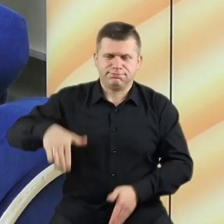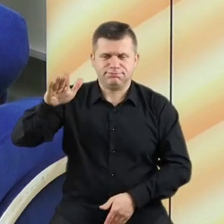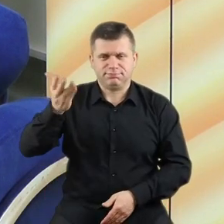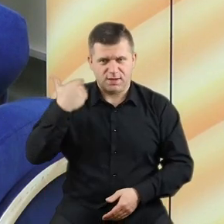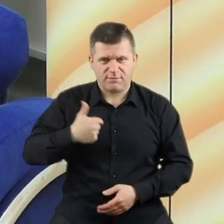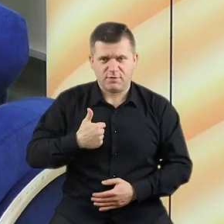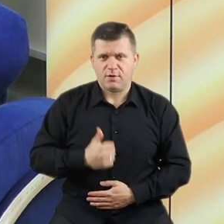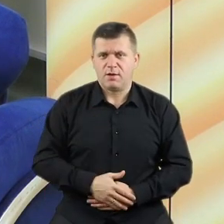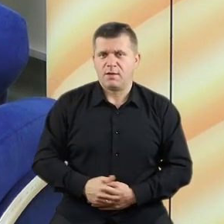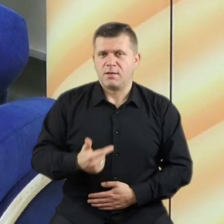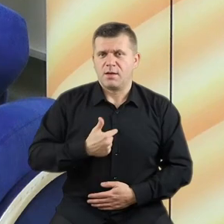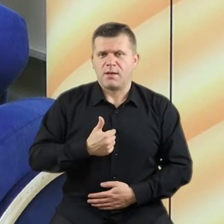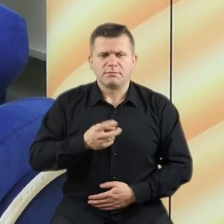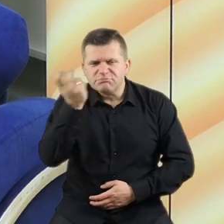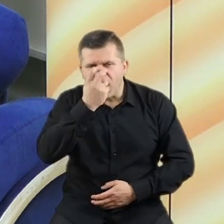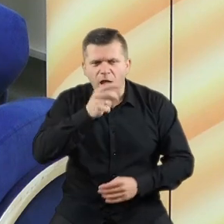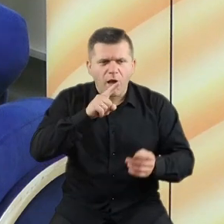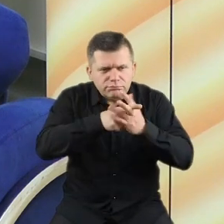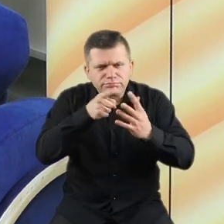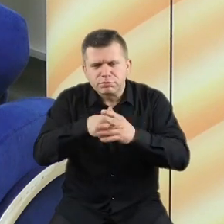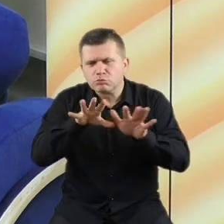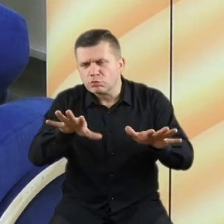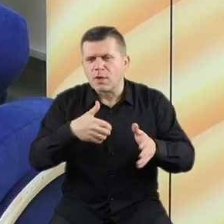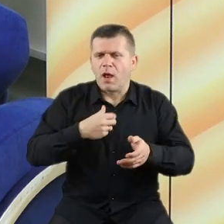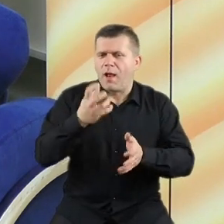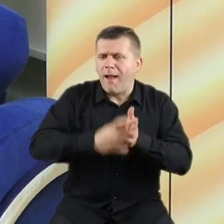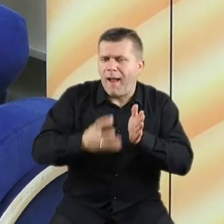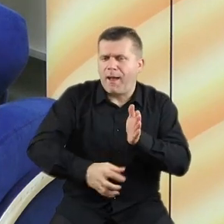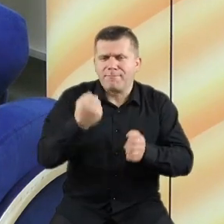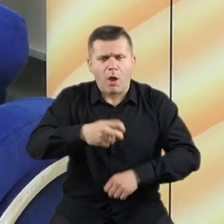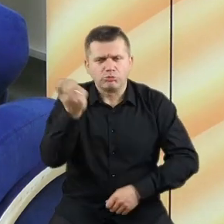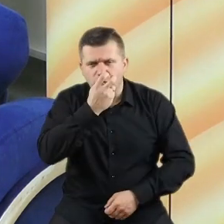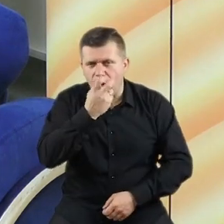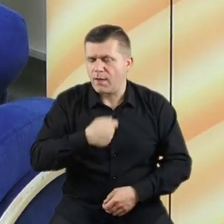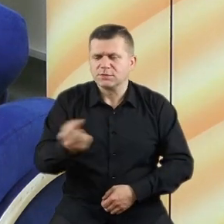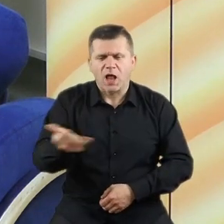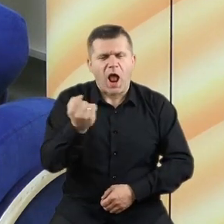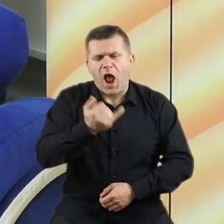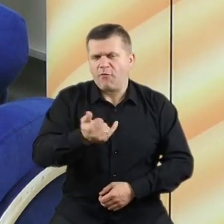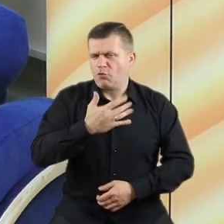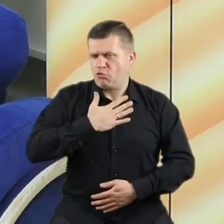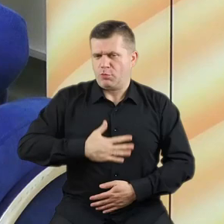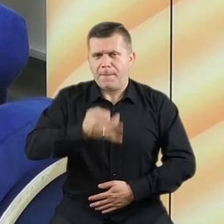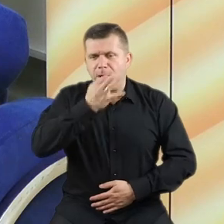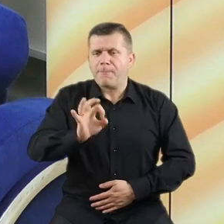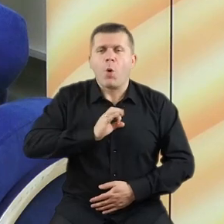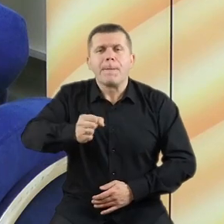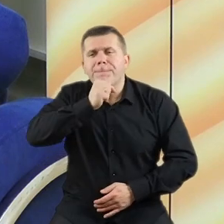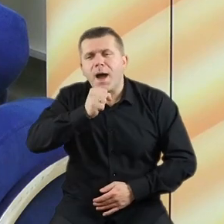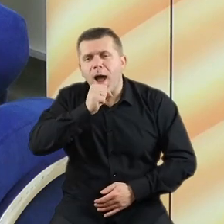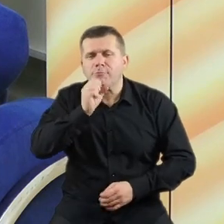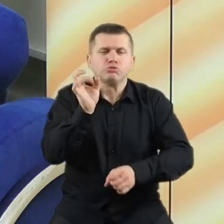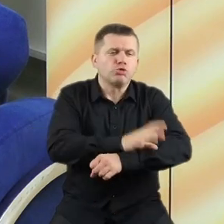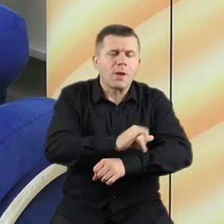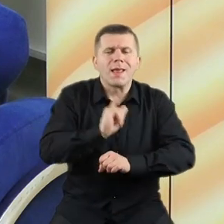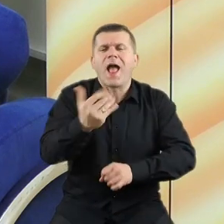dziecka. Można powiedzieć, że byłam wścibskim dzieckiem, bardzo gadatliwym dzieckiem, bardzo ciekawskim, ale zawsze lubiłam pytać moje babcie i